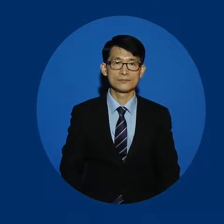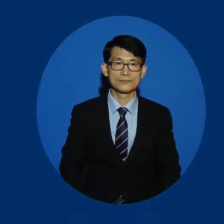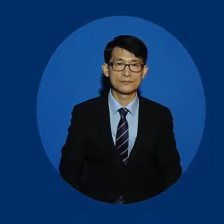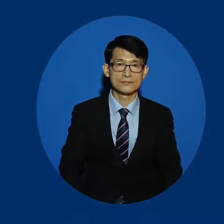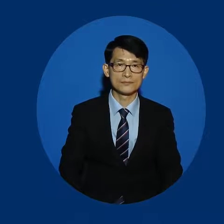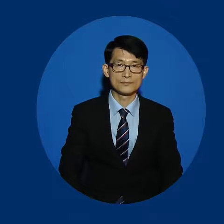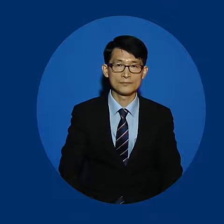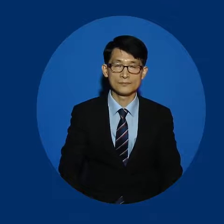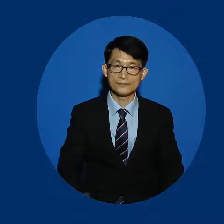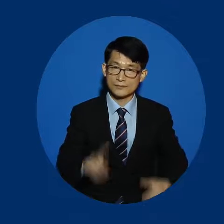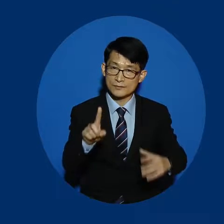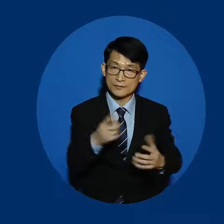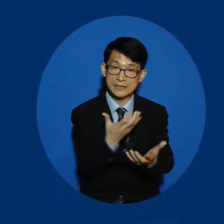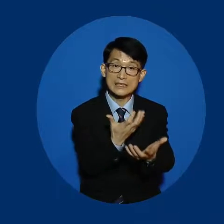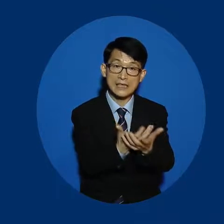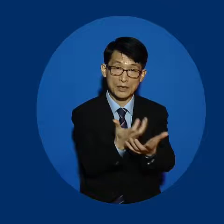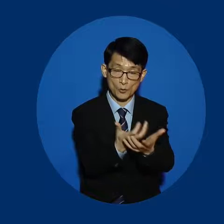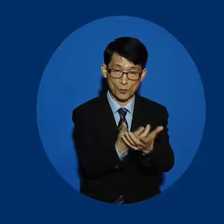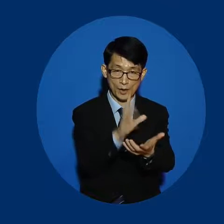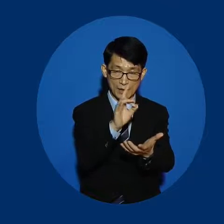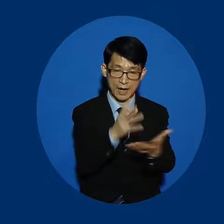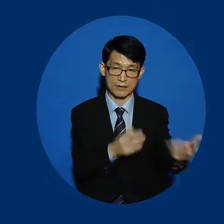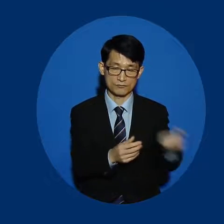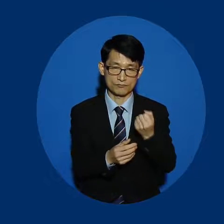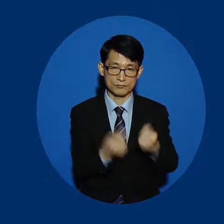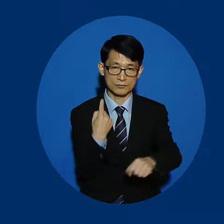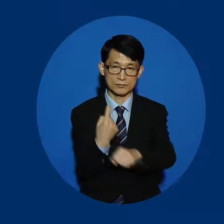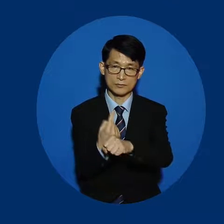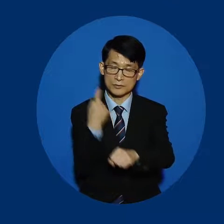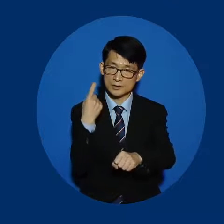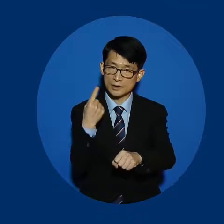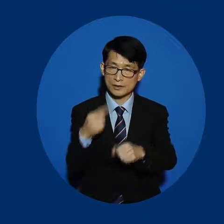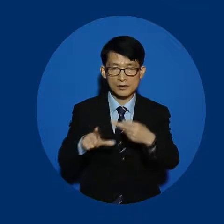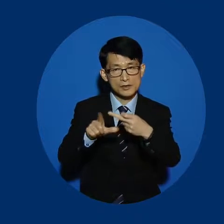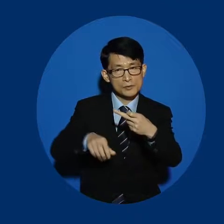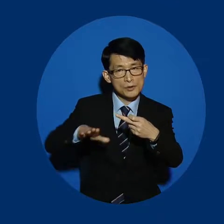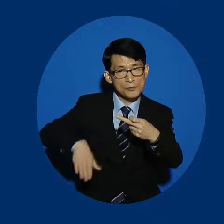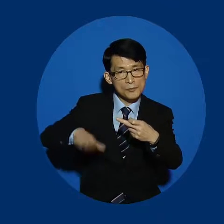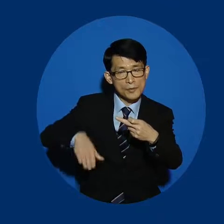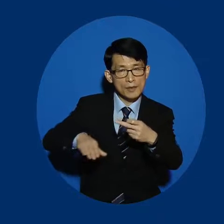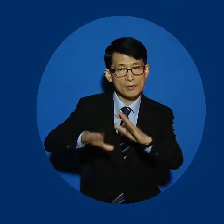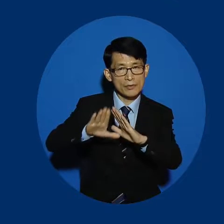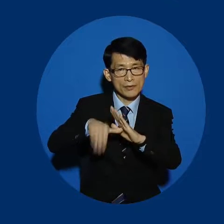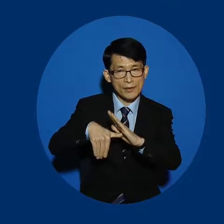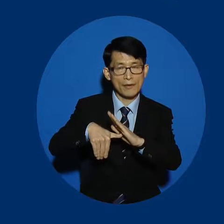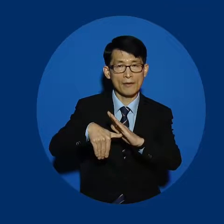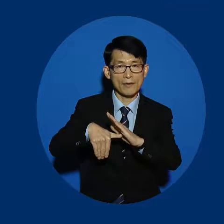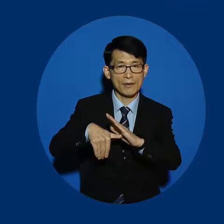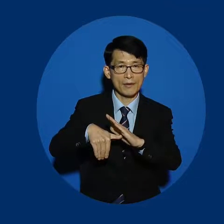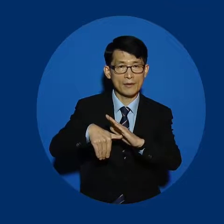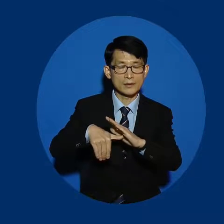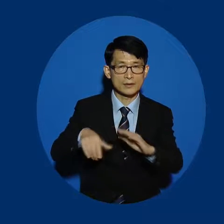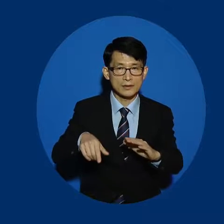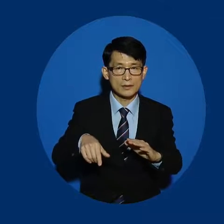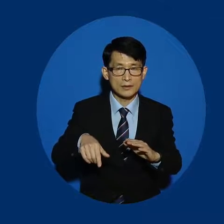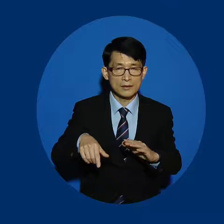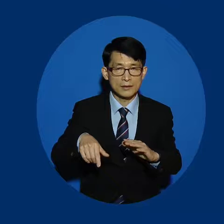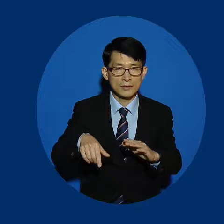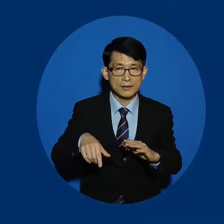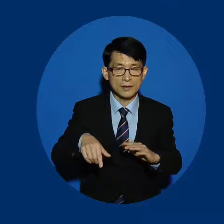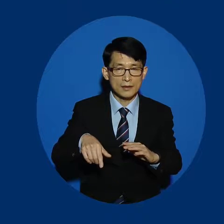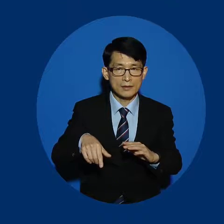제가 통계를 하나 갖고 왔습니다. 지금 작년 말 나온 사실을 공개된 통계는 아닌데